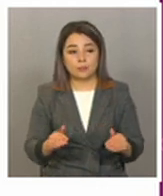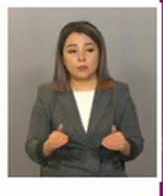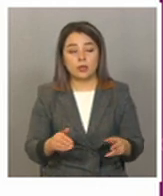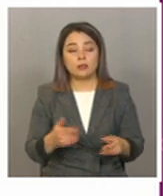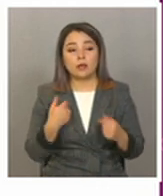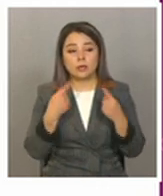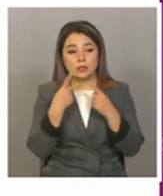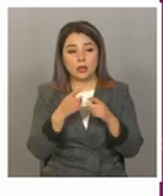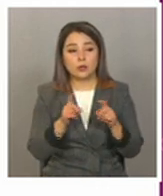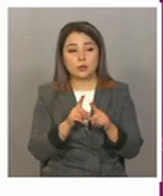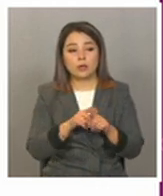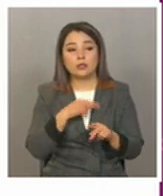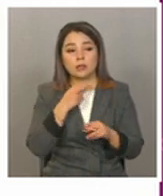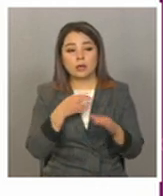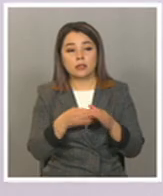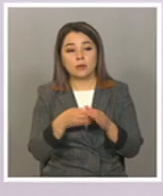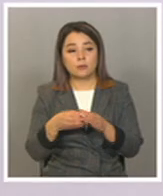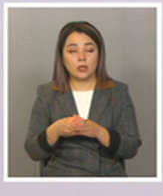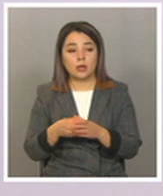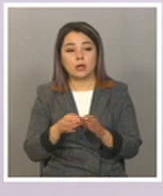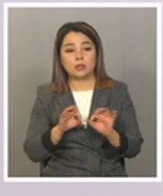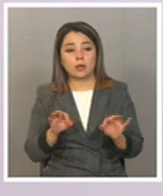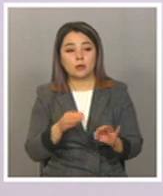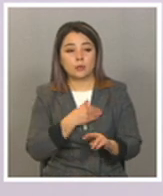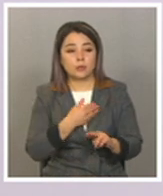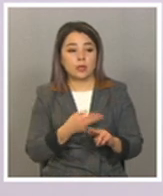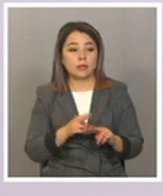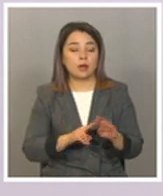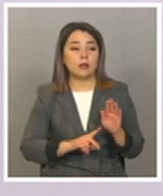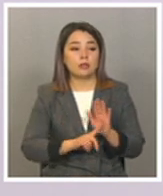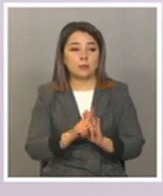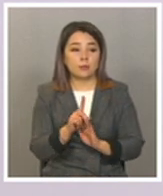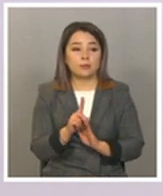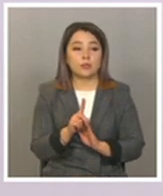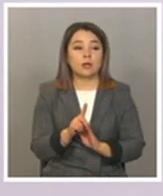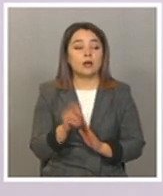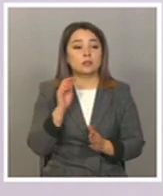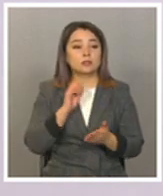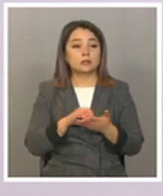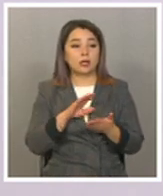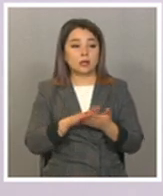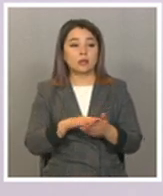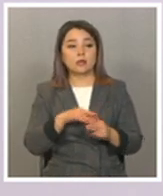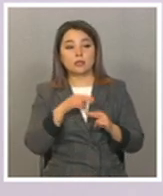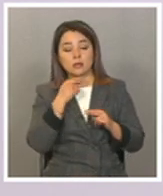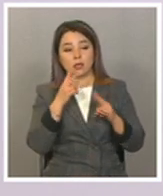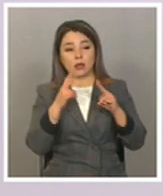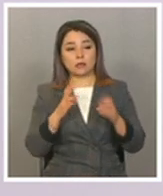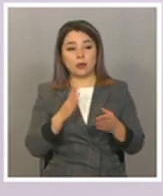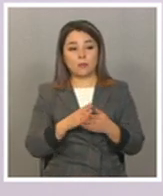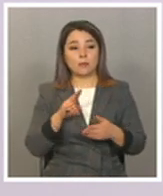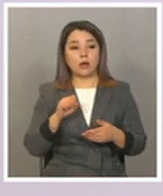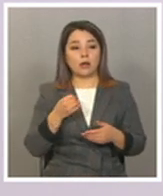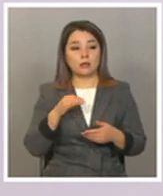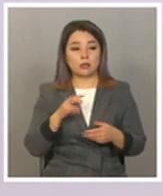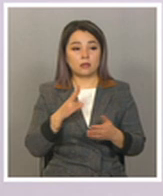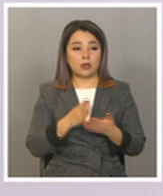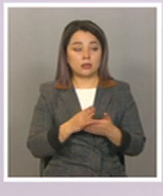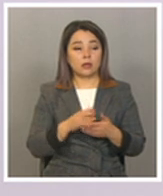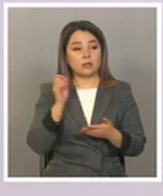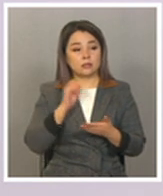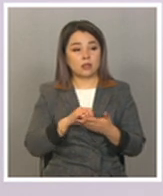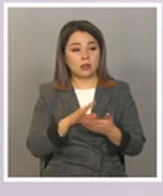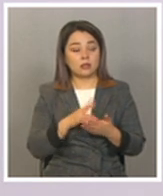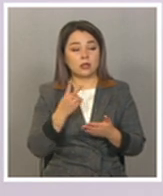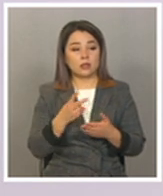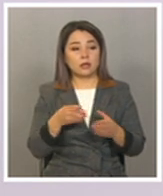мәліметтер типтеріне тоқталайық. Ең алдымен сандарды қарастырайық. Python-да сандардың екі